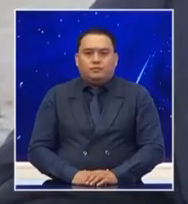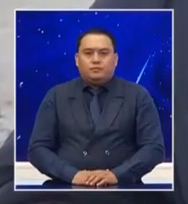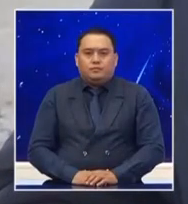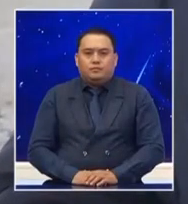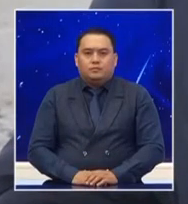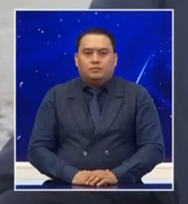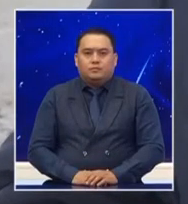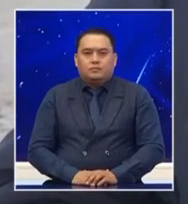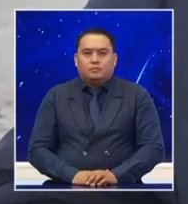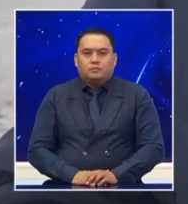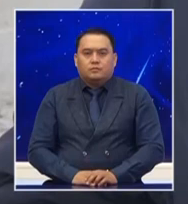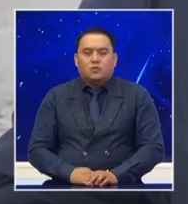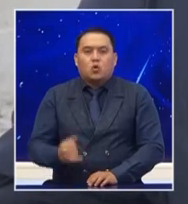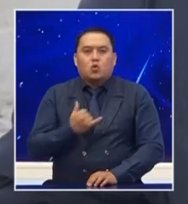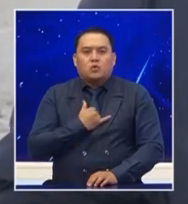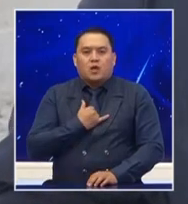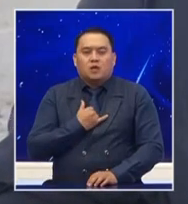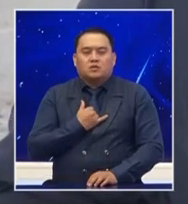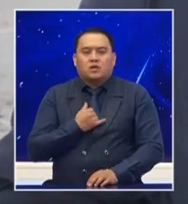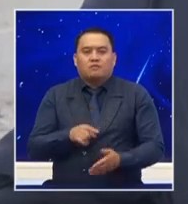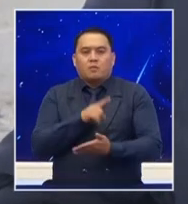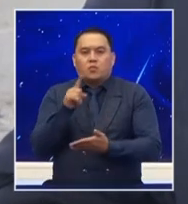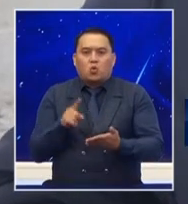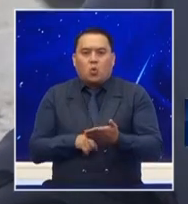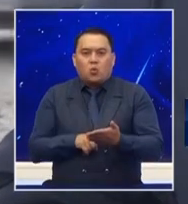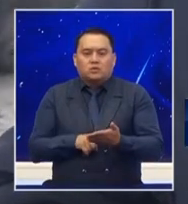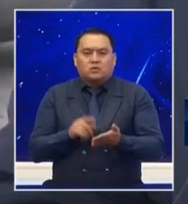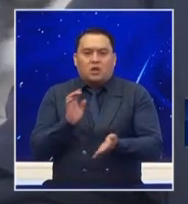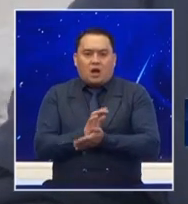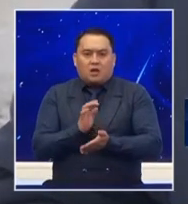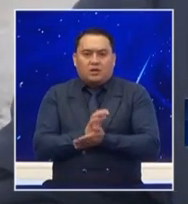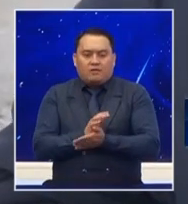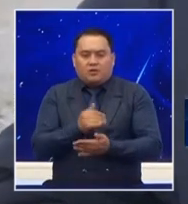У нас рождается вопрос, вот почему у нас слякоть и так далее.